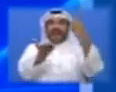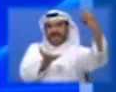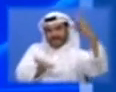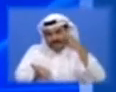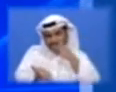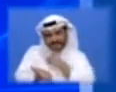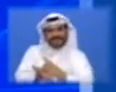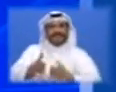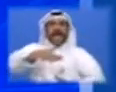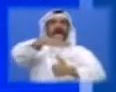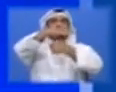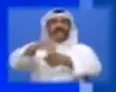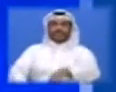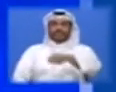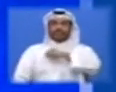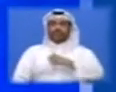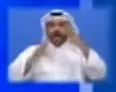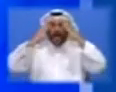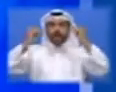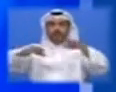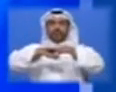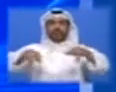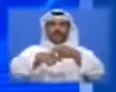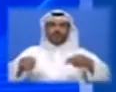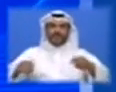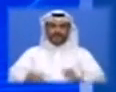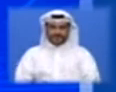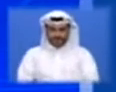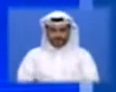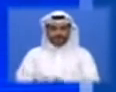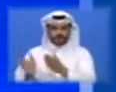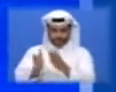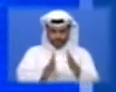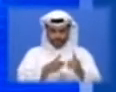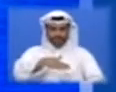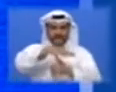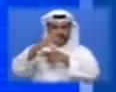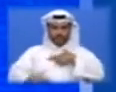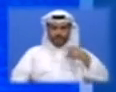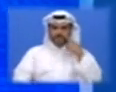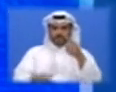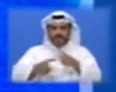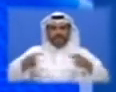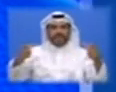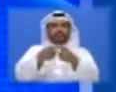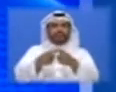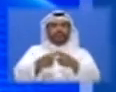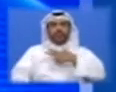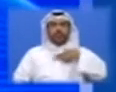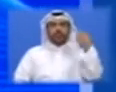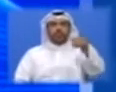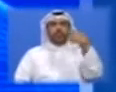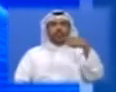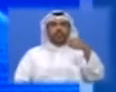والوفد المرافق له طيب الاقامه في البلاد كما اجتمع المجلس الى شرح قدمه وزير الدوله لشؤون مجلس